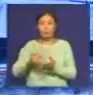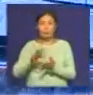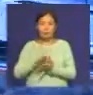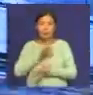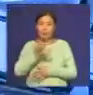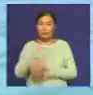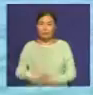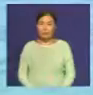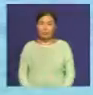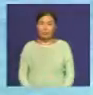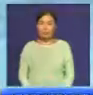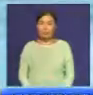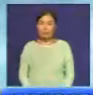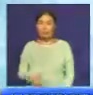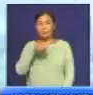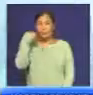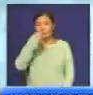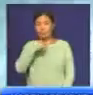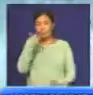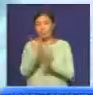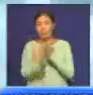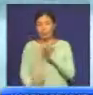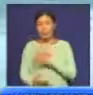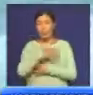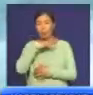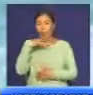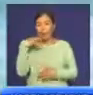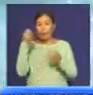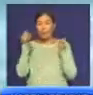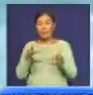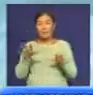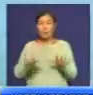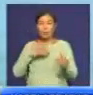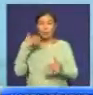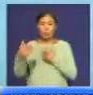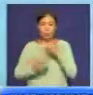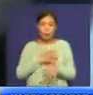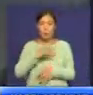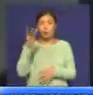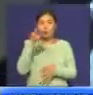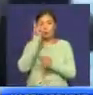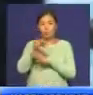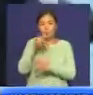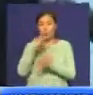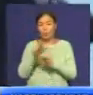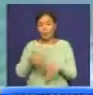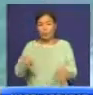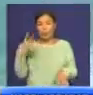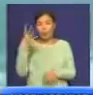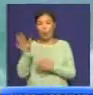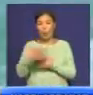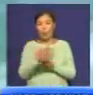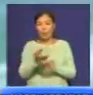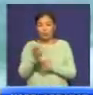тіркелмеген. Былтыр суға кеткен шейіттердің басым көпшілігі қауіпті жерлерде шомылған. Үшеуі қараусыз қалған балалар болса, төрт адам балықшы